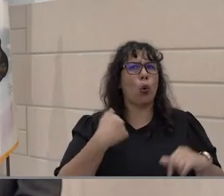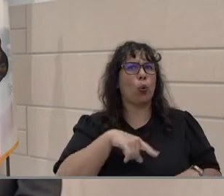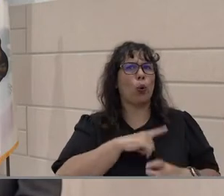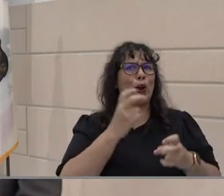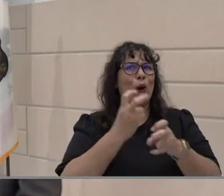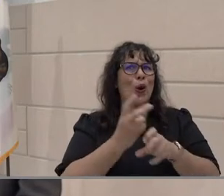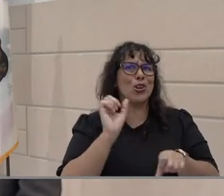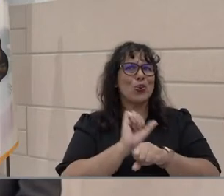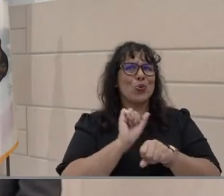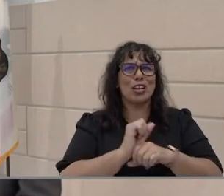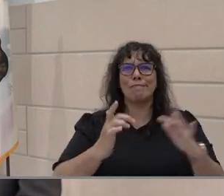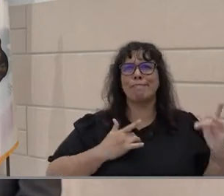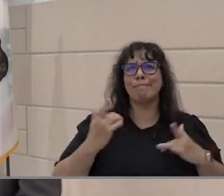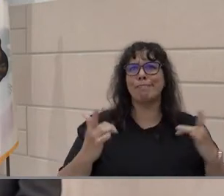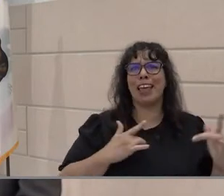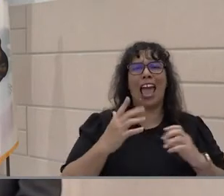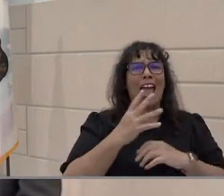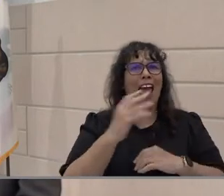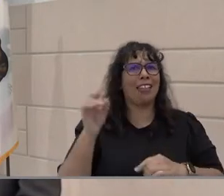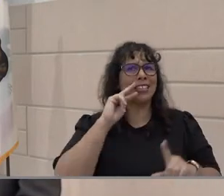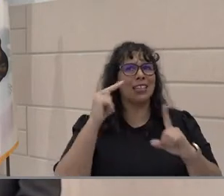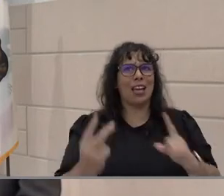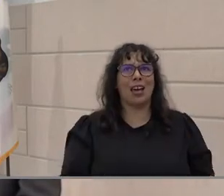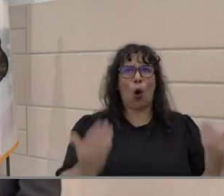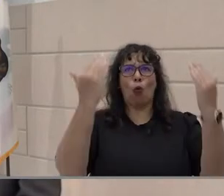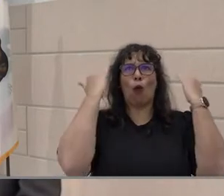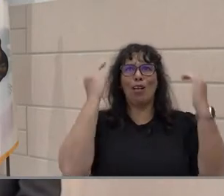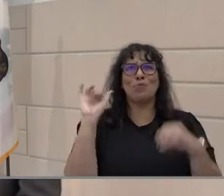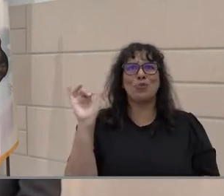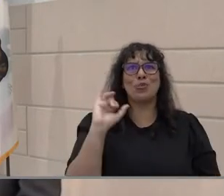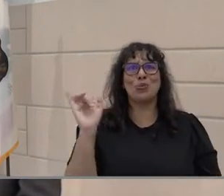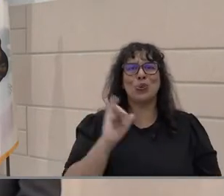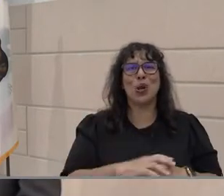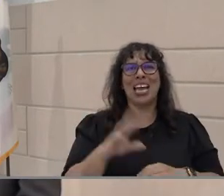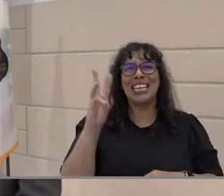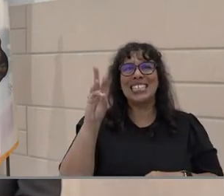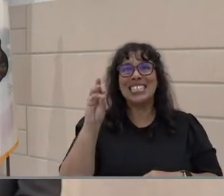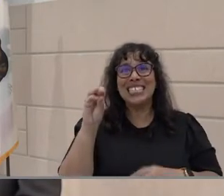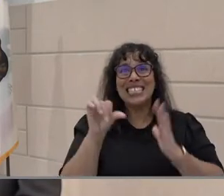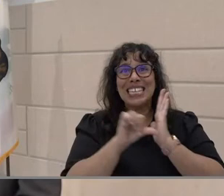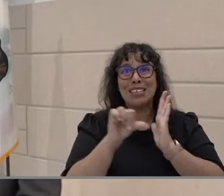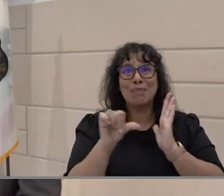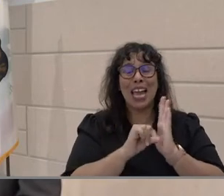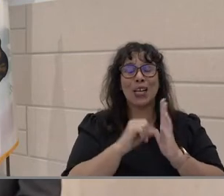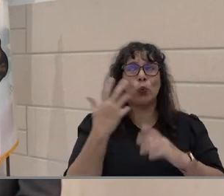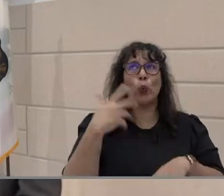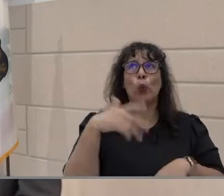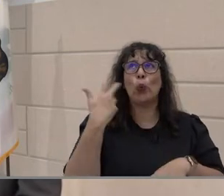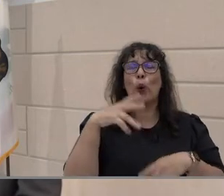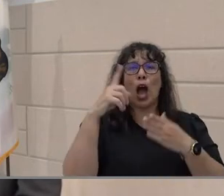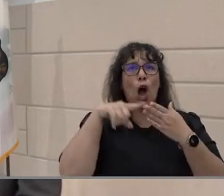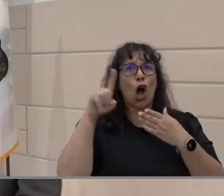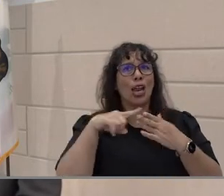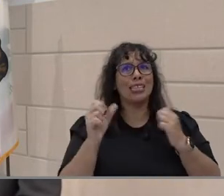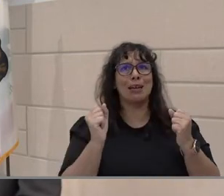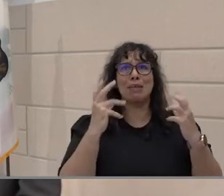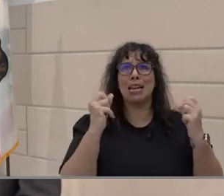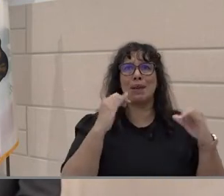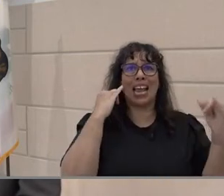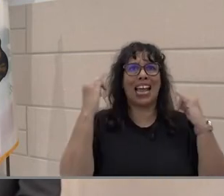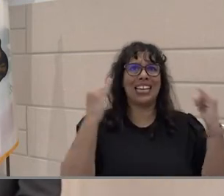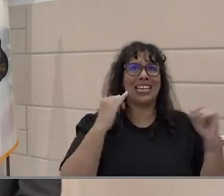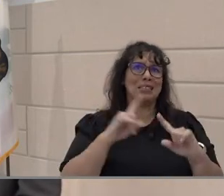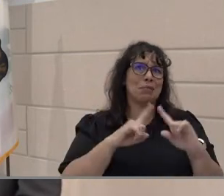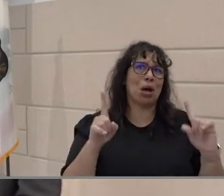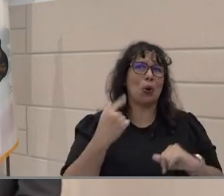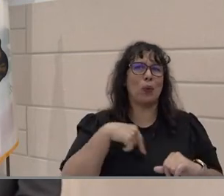មកកាន់សួរពួកយើងវិញយើងមានកិច្ចការច្រើនណាស់ដែលត្រូវធ្វើស្របទៅតាមរបាយ